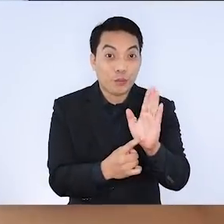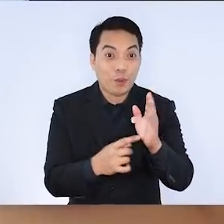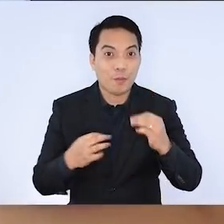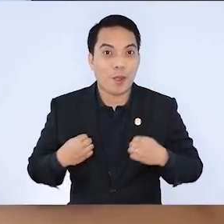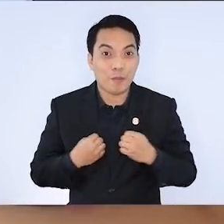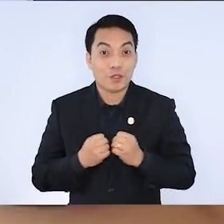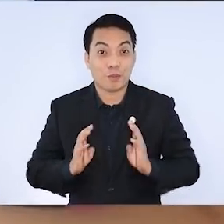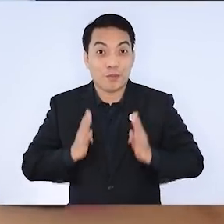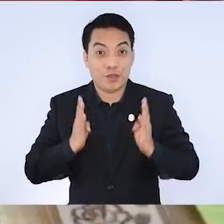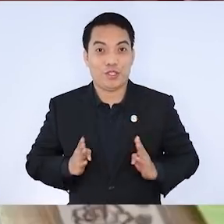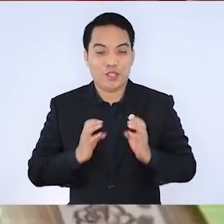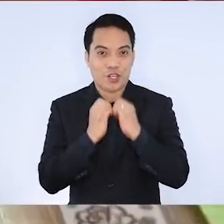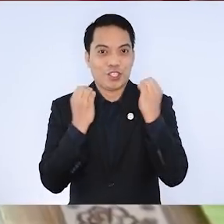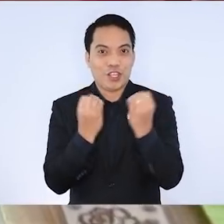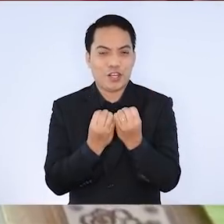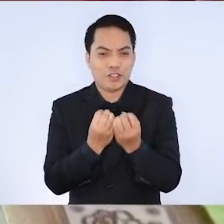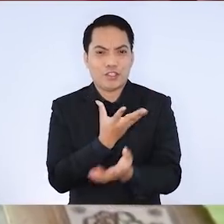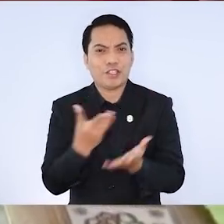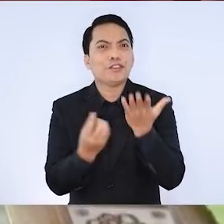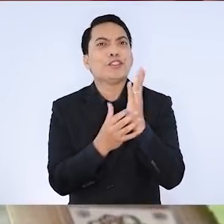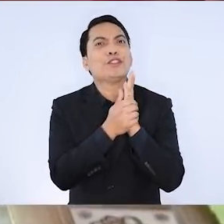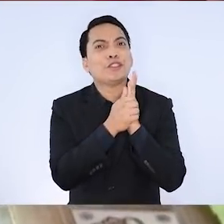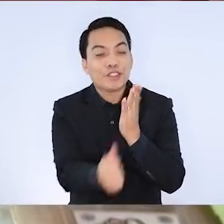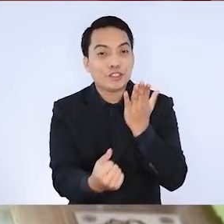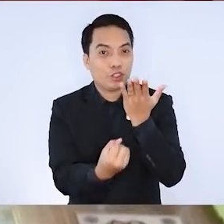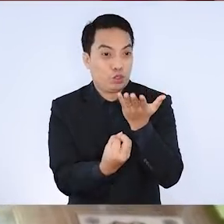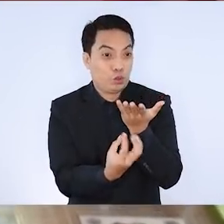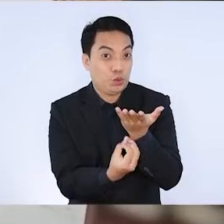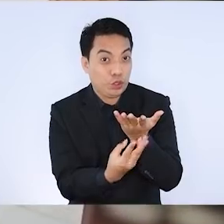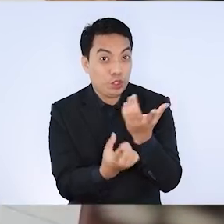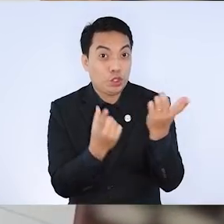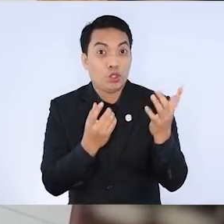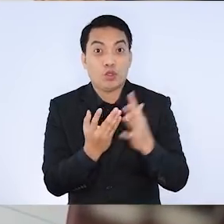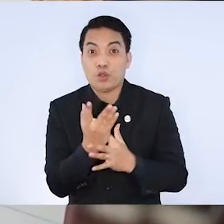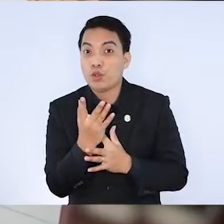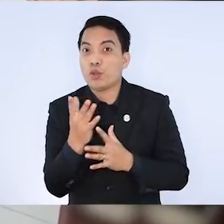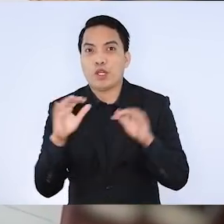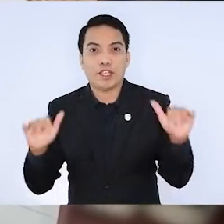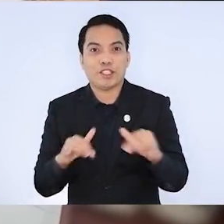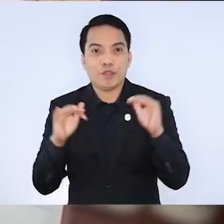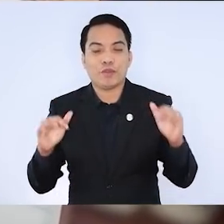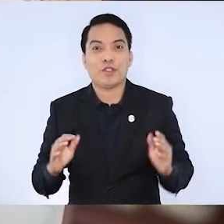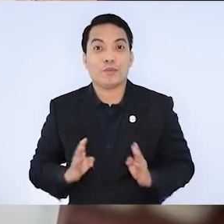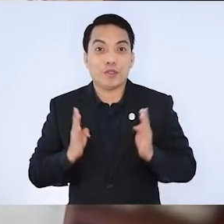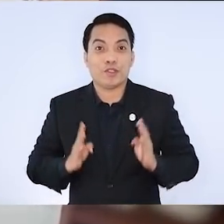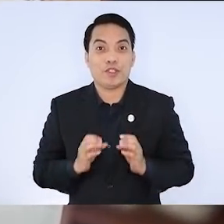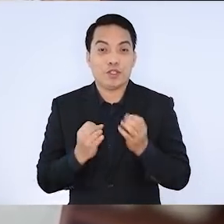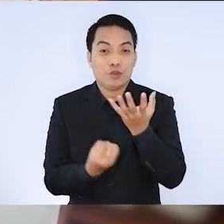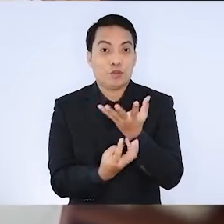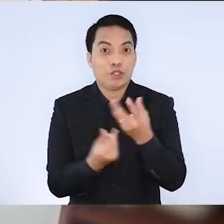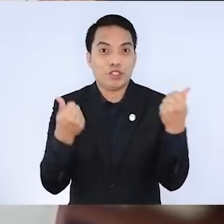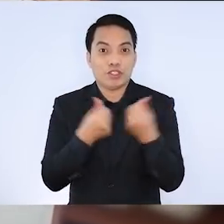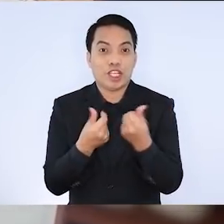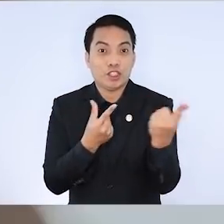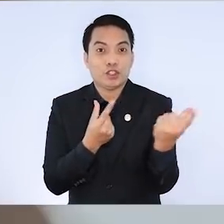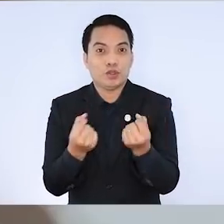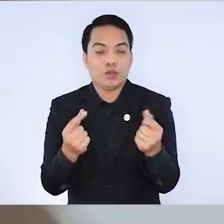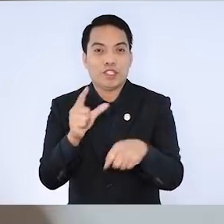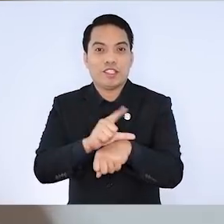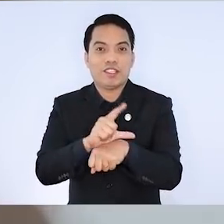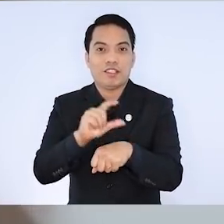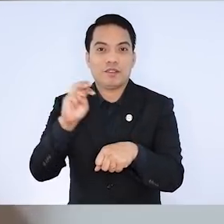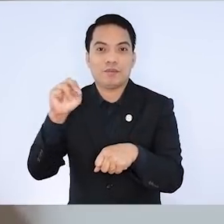kapisan ng binhi ang kanilang angking galing sa pagluluto sa isinagawang binhi cooking challenge na isinagawa sa lokal